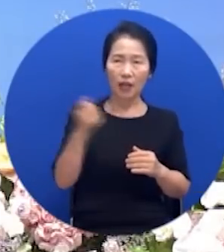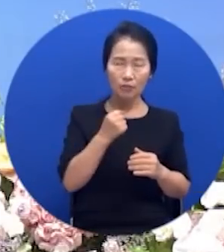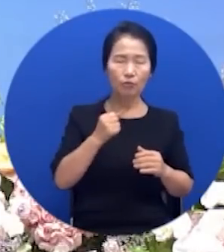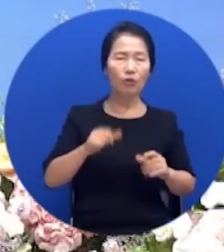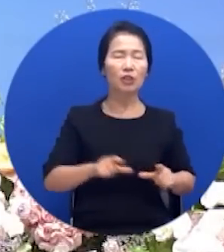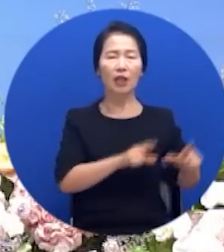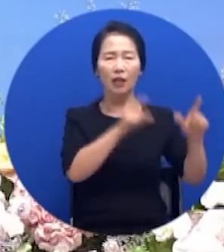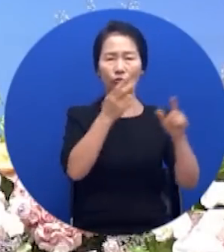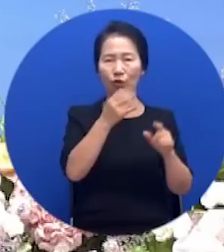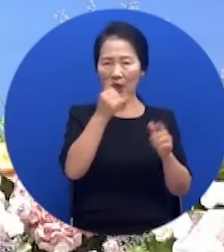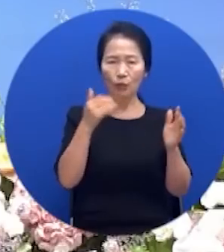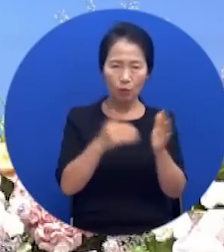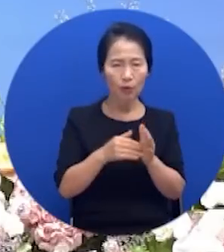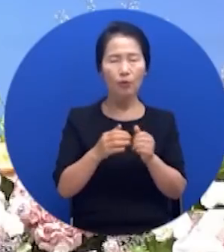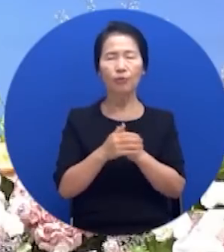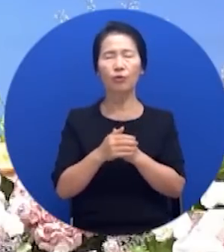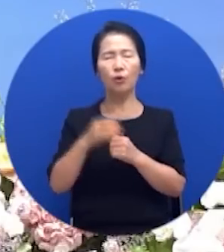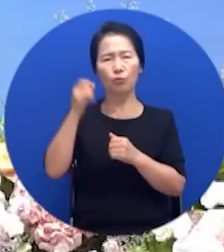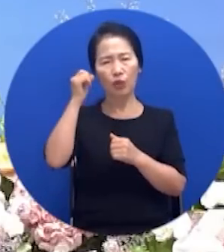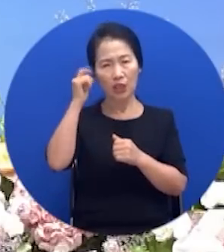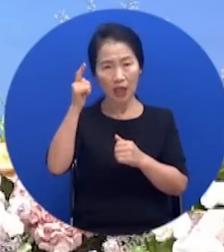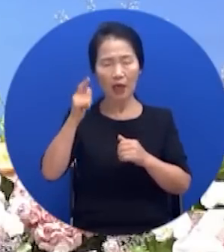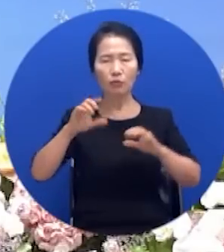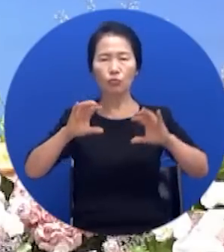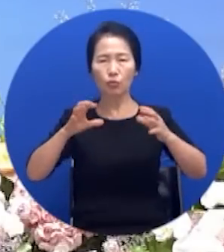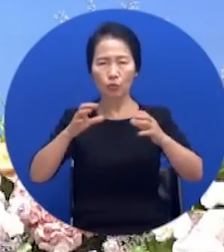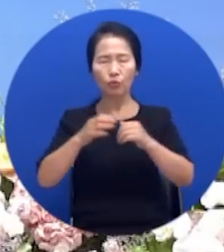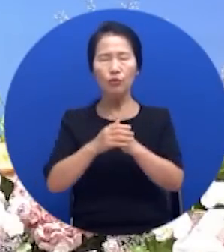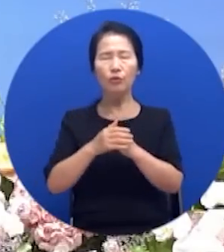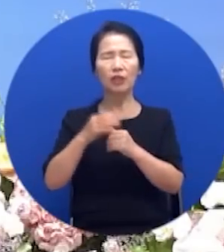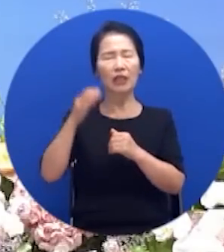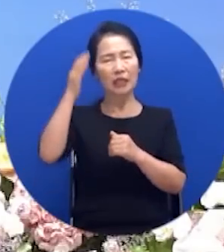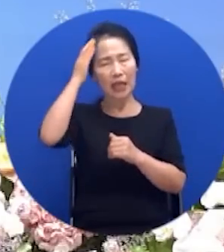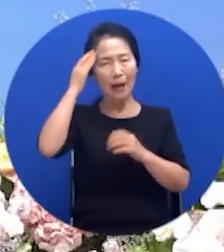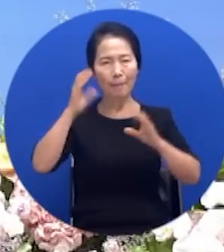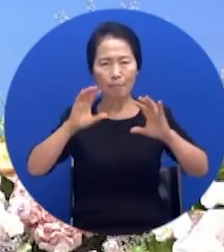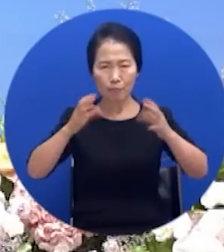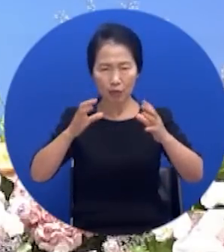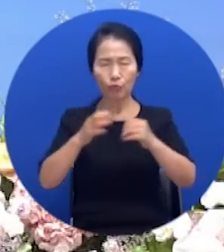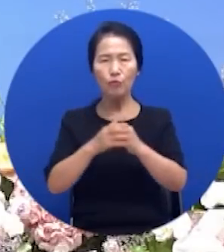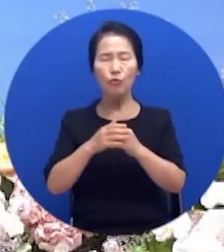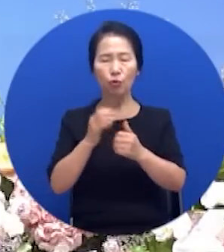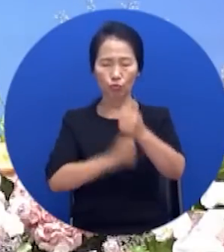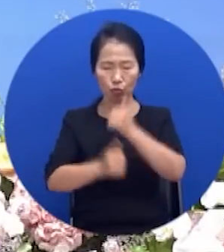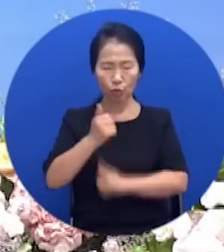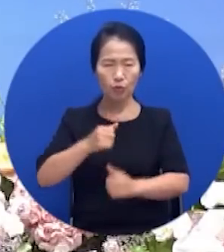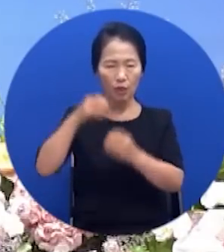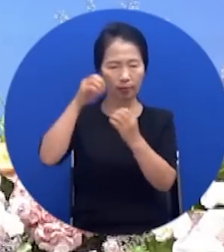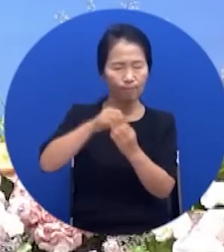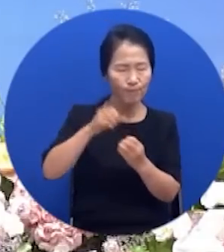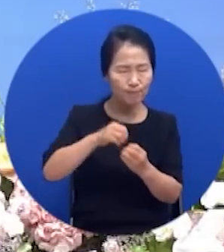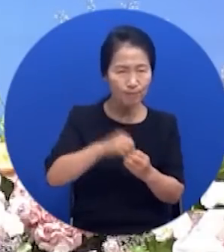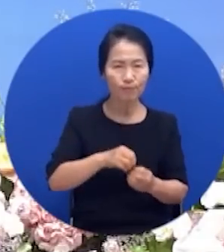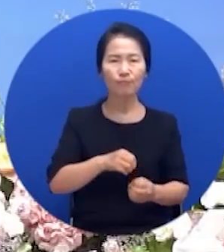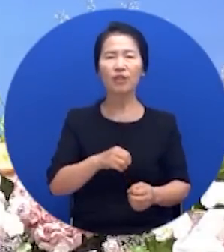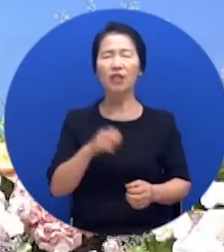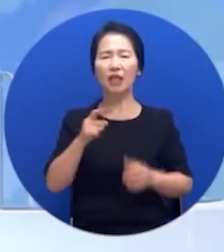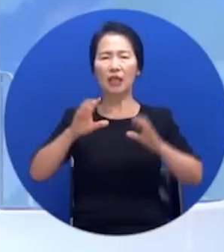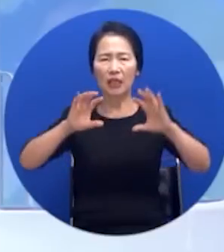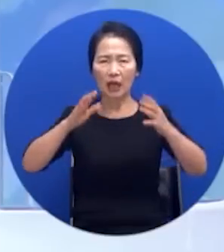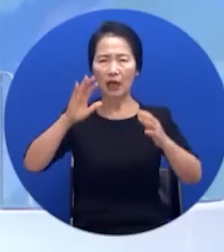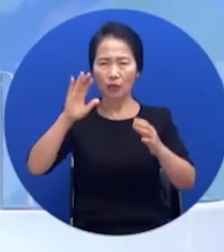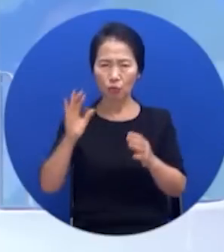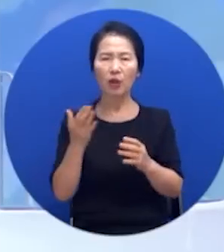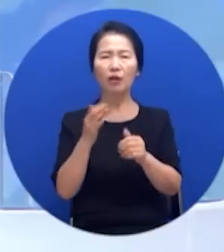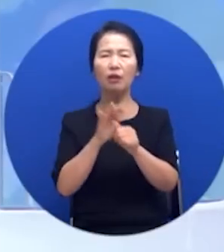조국 대한민국, 위대한 대한민국이 우리 후손들에게 남겨줄 수 있는 이 나라가 되게